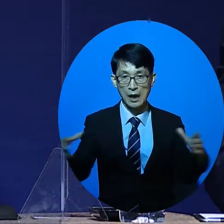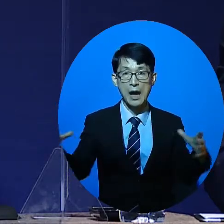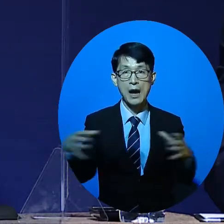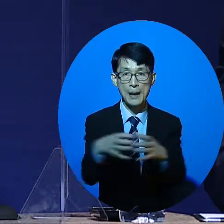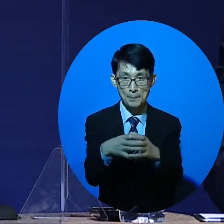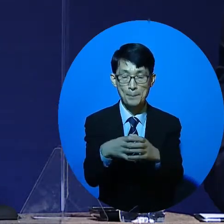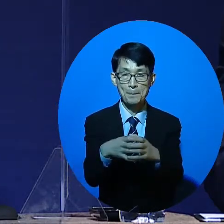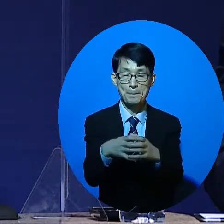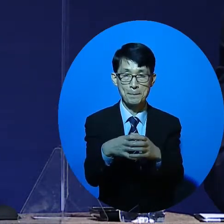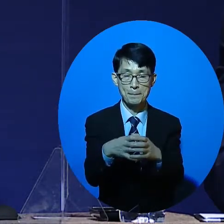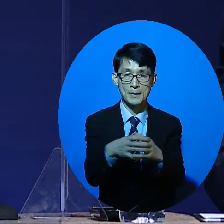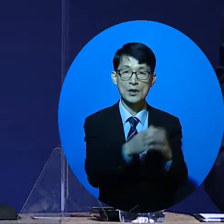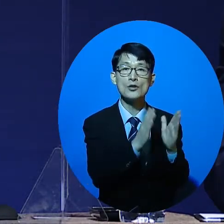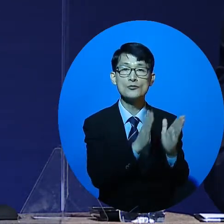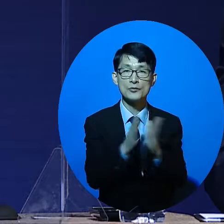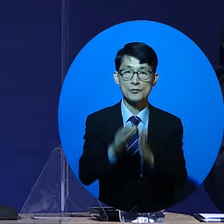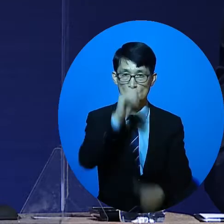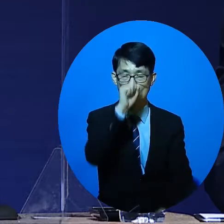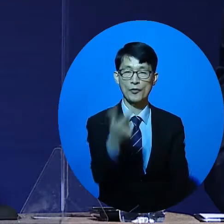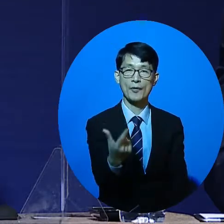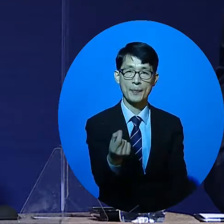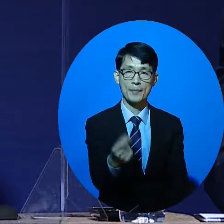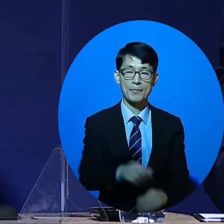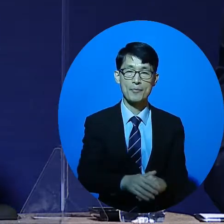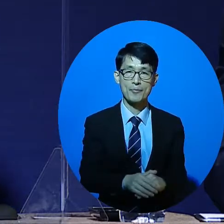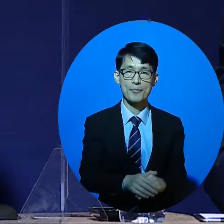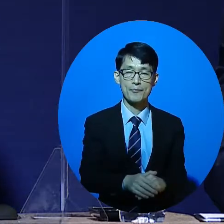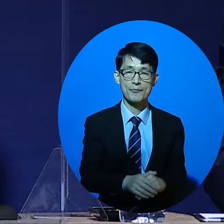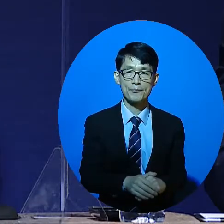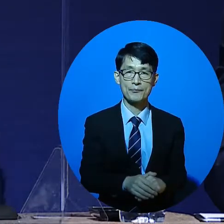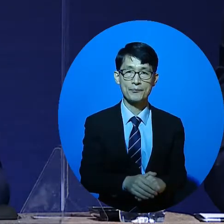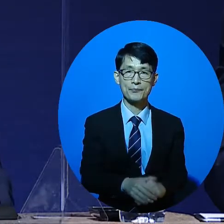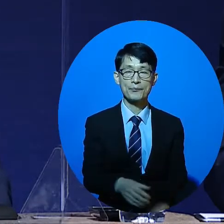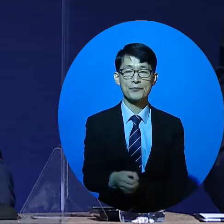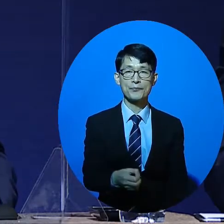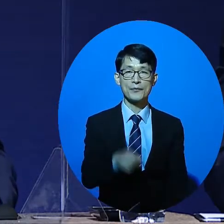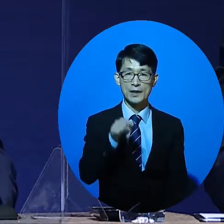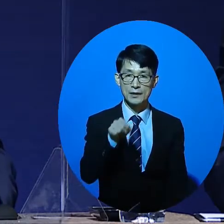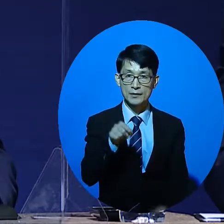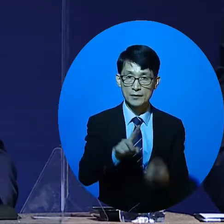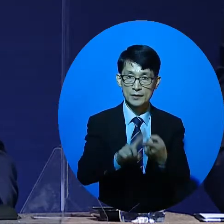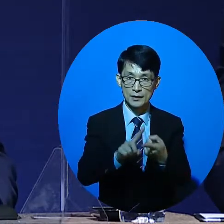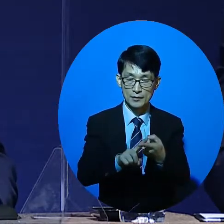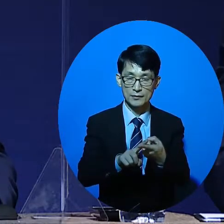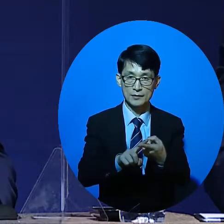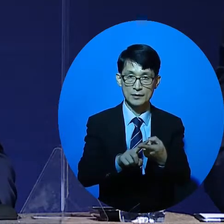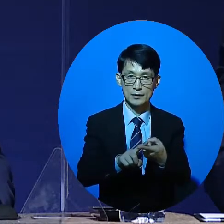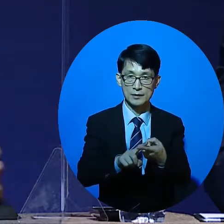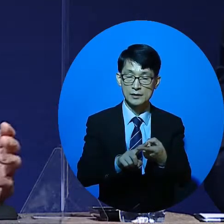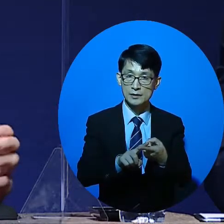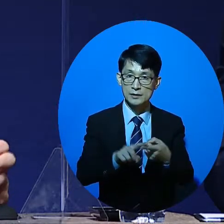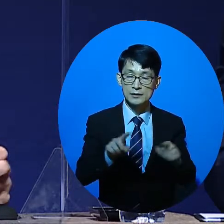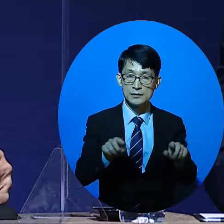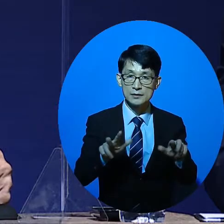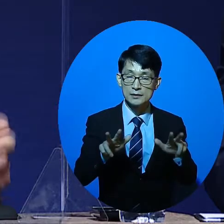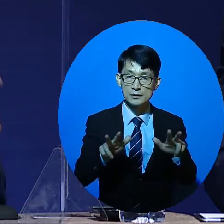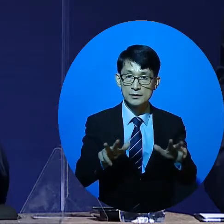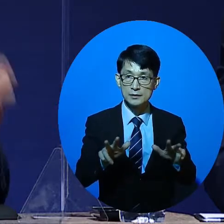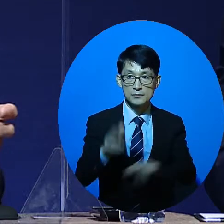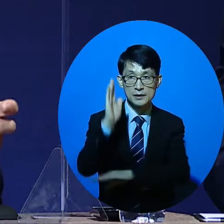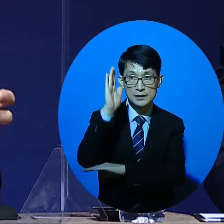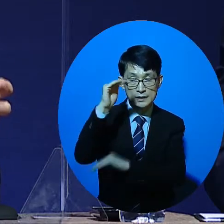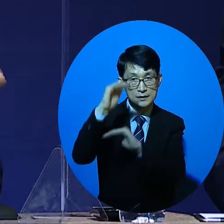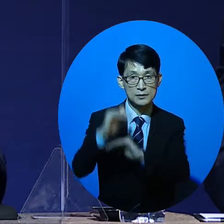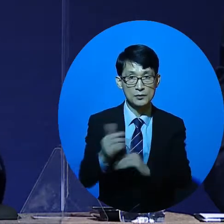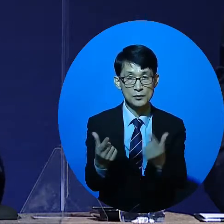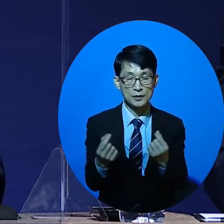부분입니다. 그래서 복지적 관점에서 접근이 굉장히 필요한 부분이고요. 이런 부분에서는 지금까지 이제 교수님 말씀하셨던 여러 가지